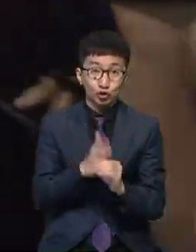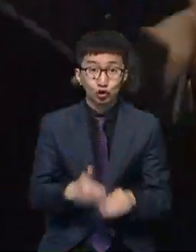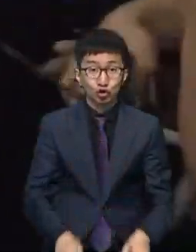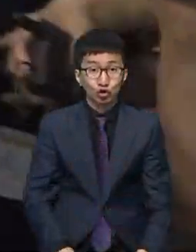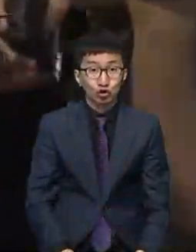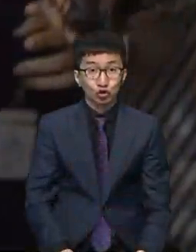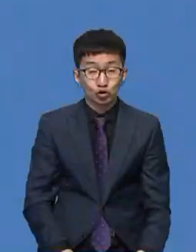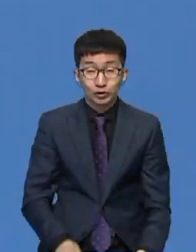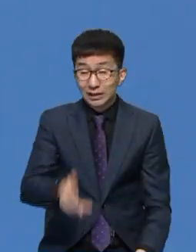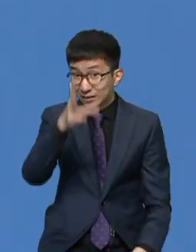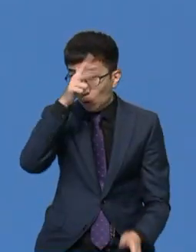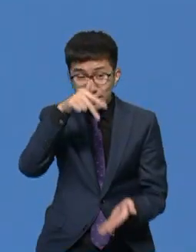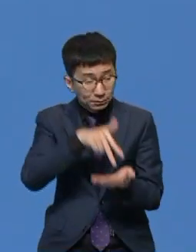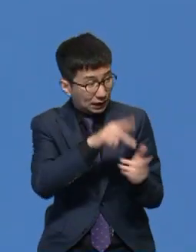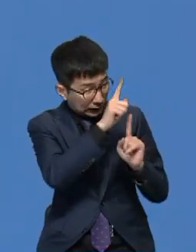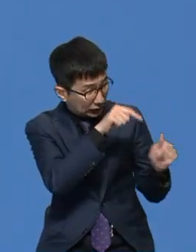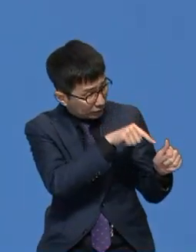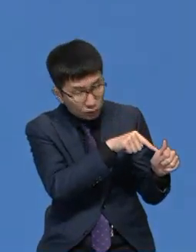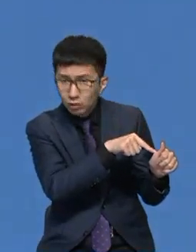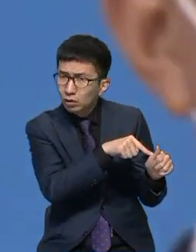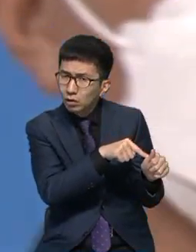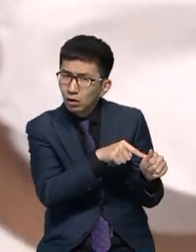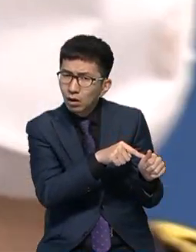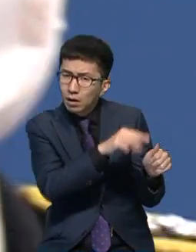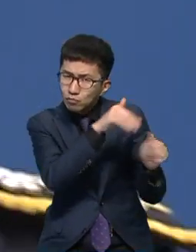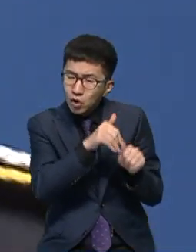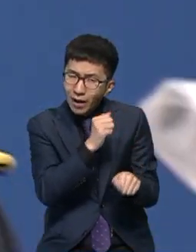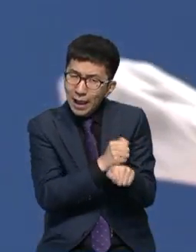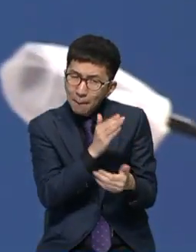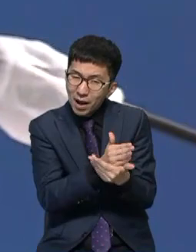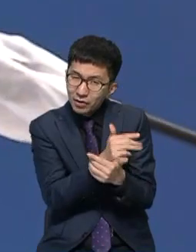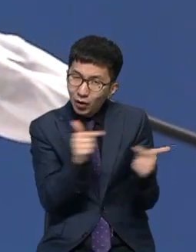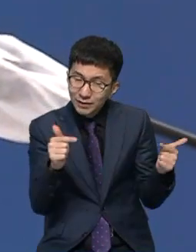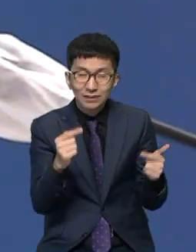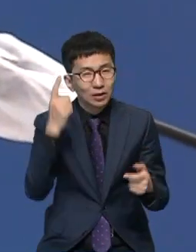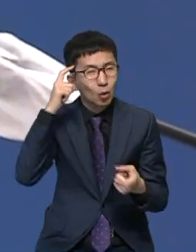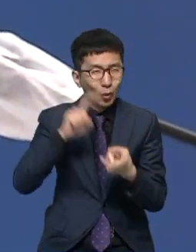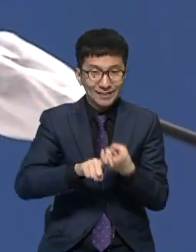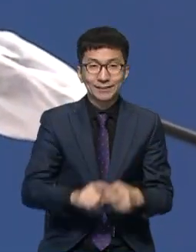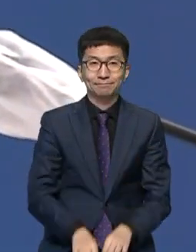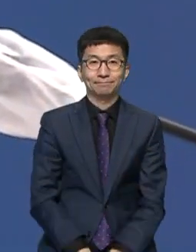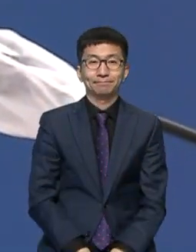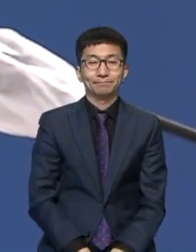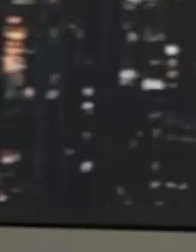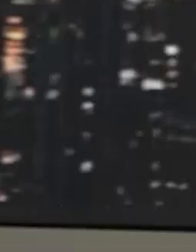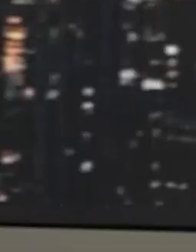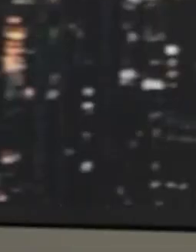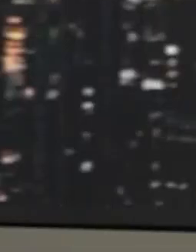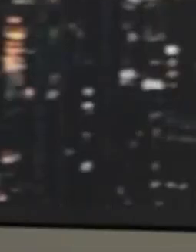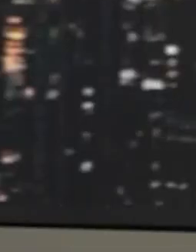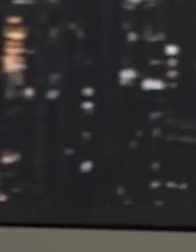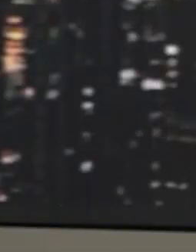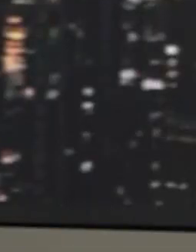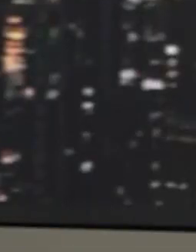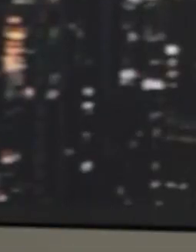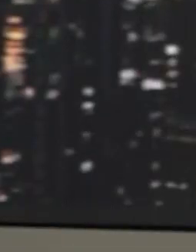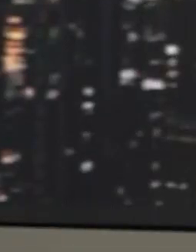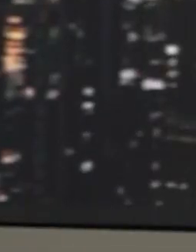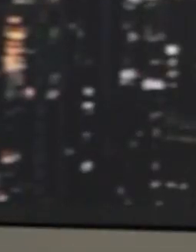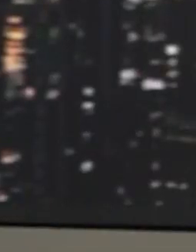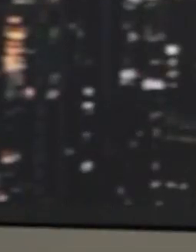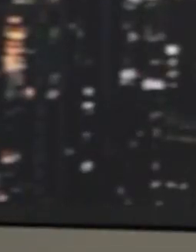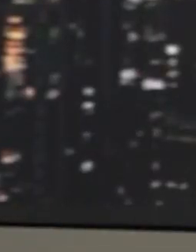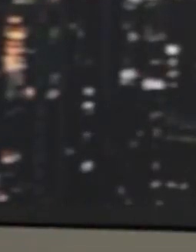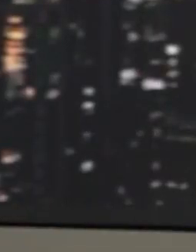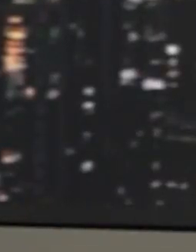경찰의 판단이 어떻게 나올지 주목됩니다. SBS 김보미입니다. 네, 안녕하십니까. 김현우입니다. 더